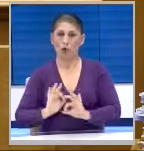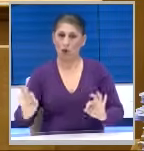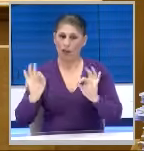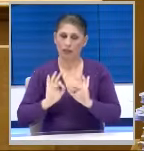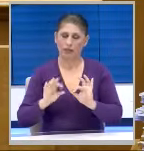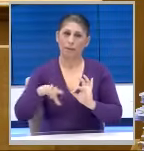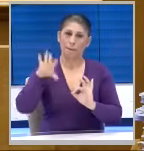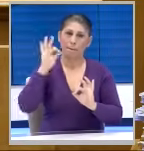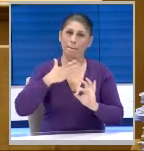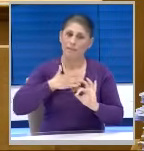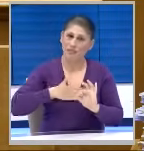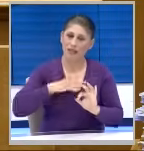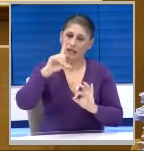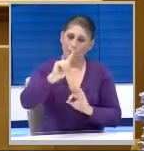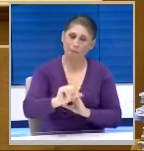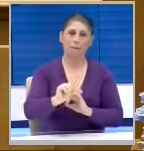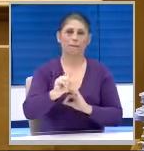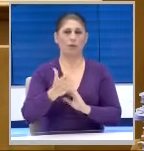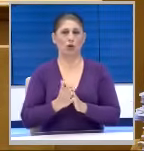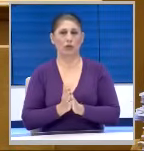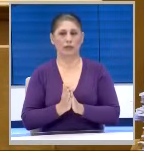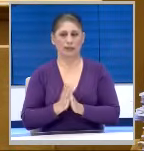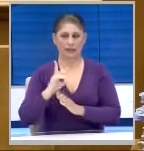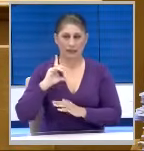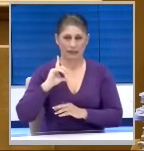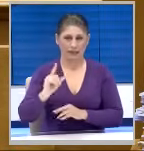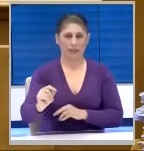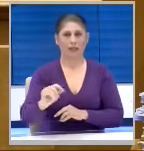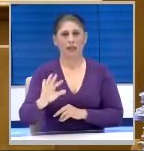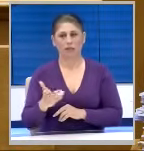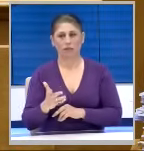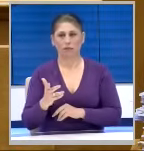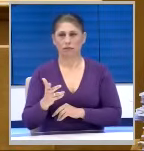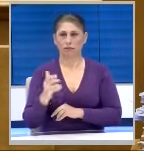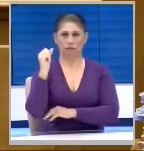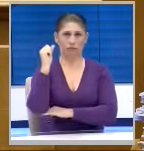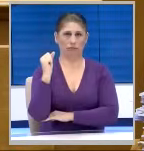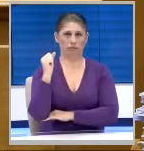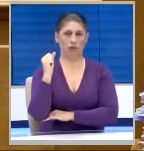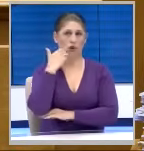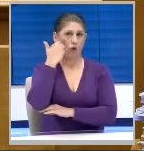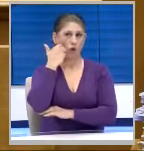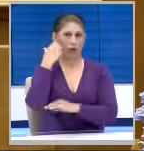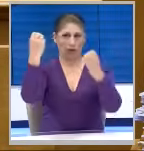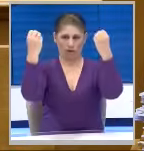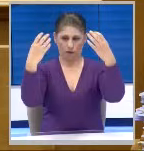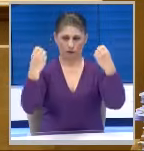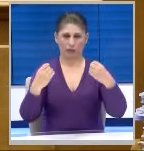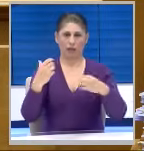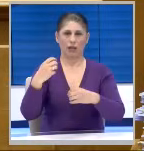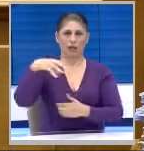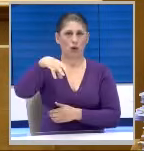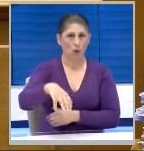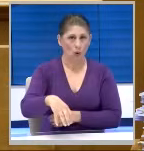στην περίπτωση που θέλει να μειώσει θ ταχύτητα ή να σταθμεύσει σε κόκκινα φωτόσπαθο